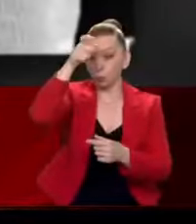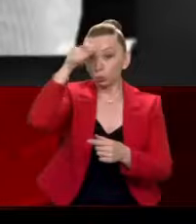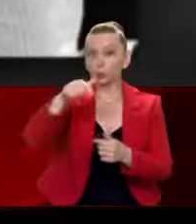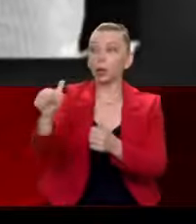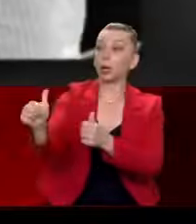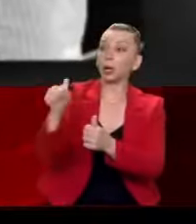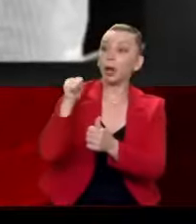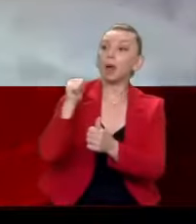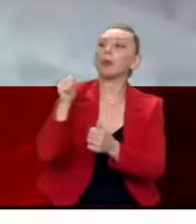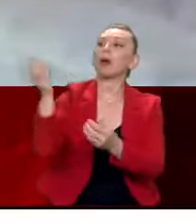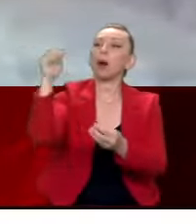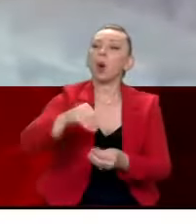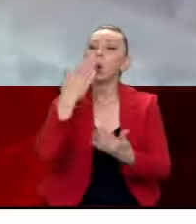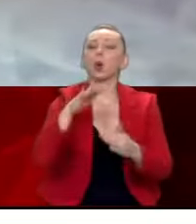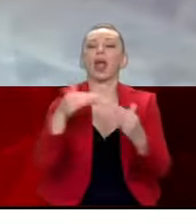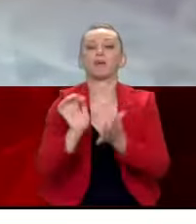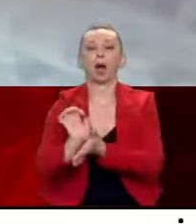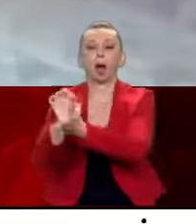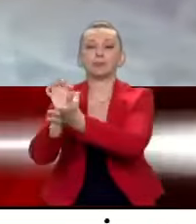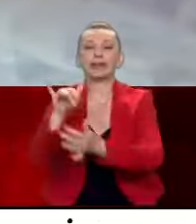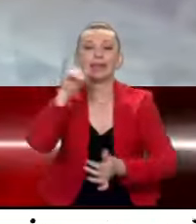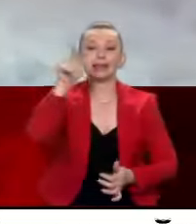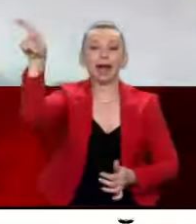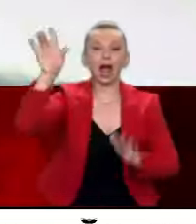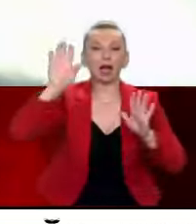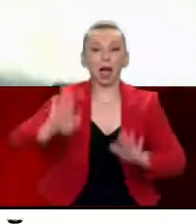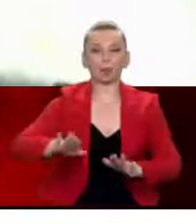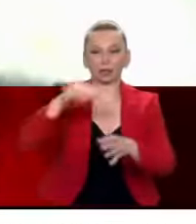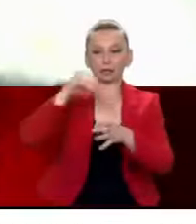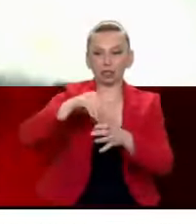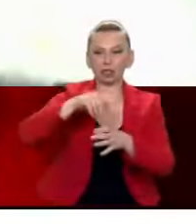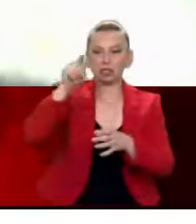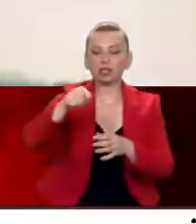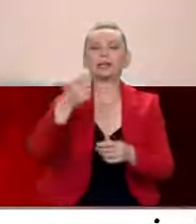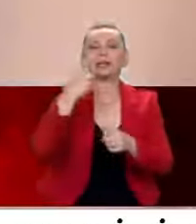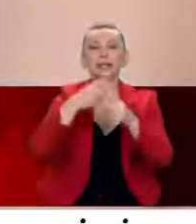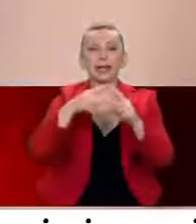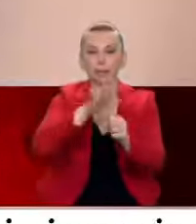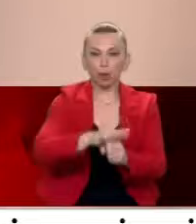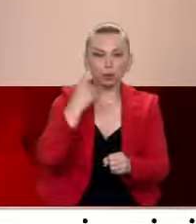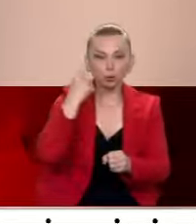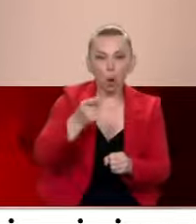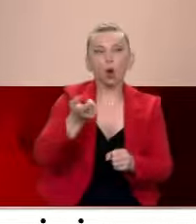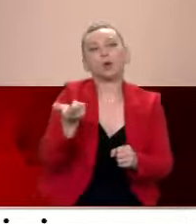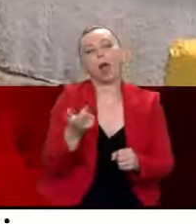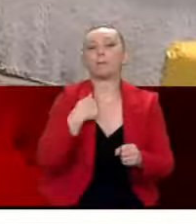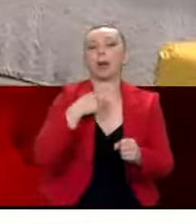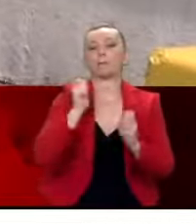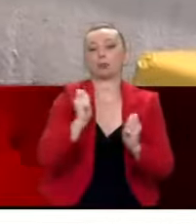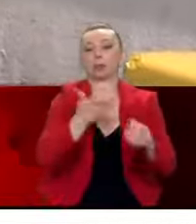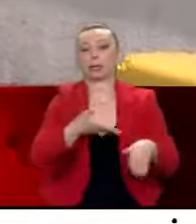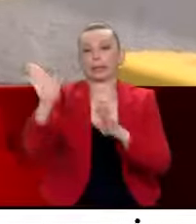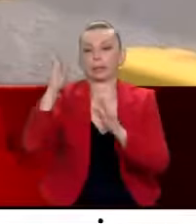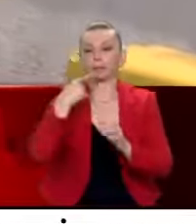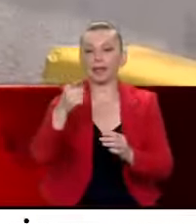ev hapsiyle cezalandırıldı. İtalya'da kalabilmek için siyasi baskı nedeniyle ülkeyi terk etmek zorunda kaldığı yalanına sığındı. Boyun